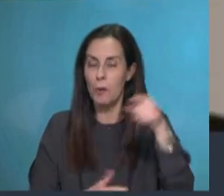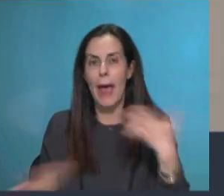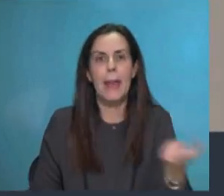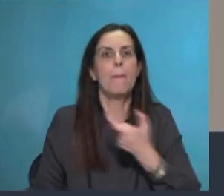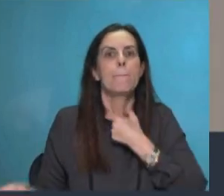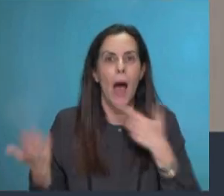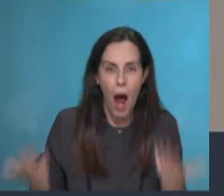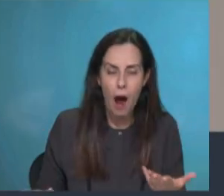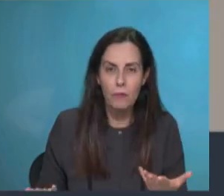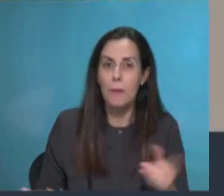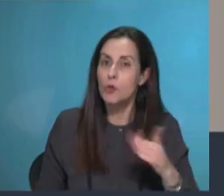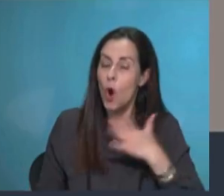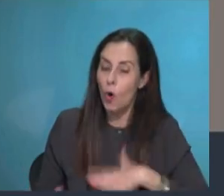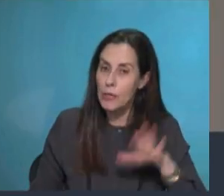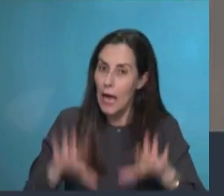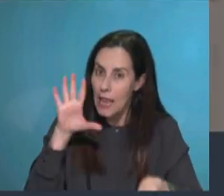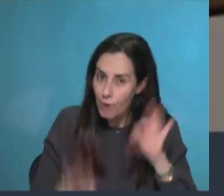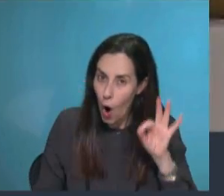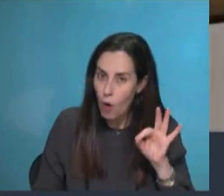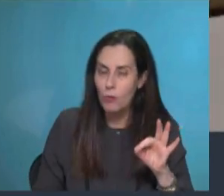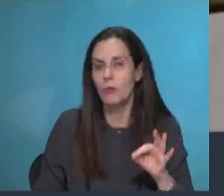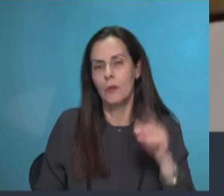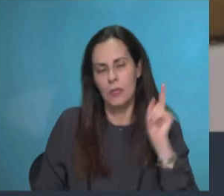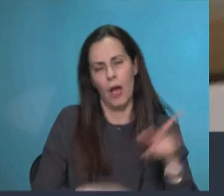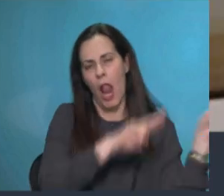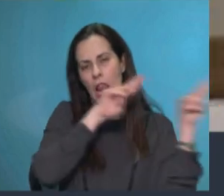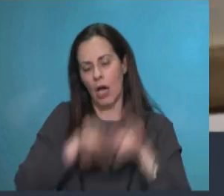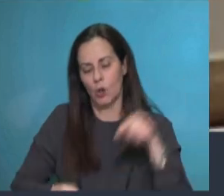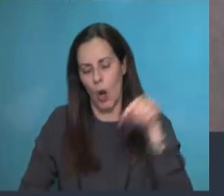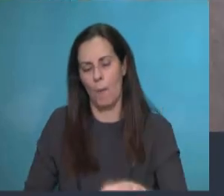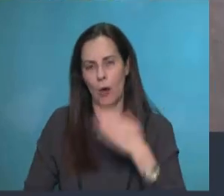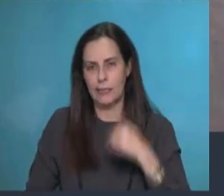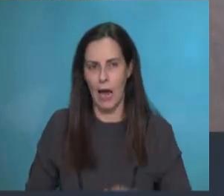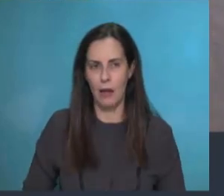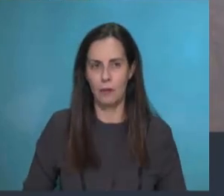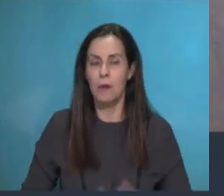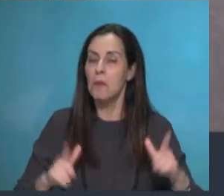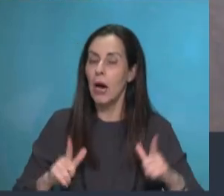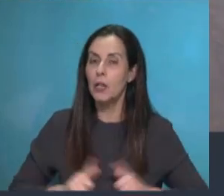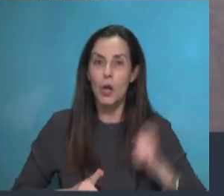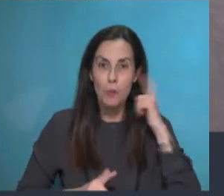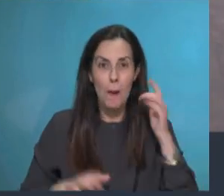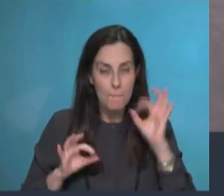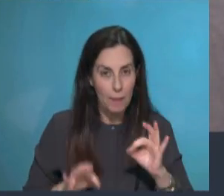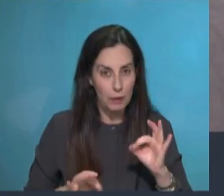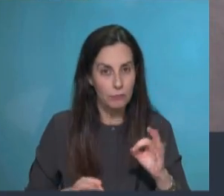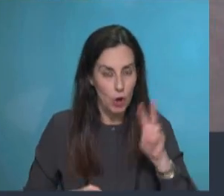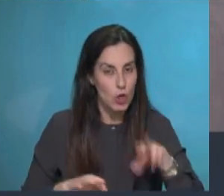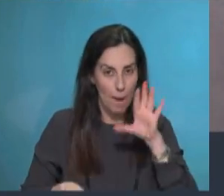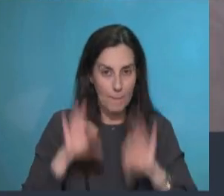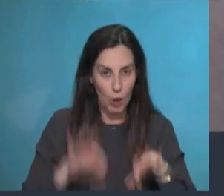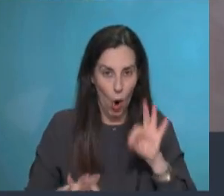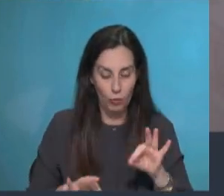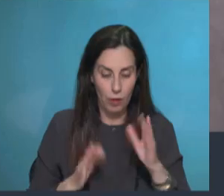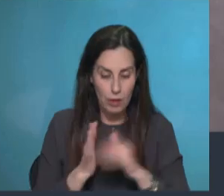ברירה, מי שרוצה לממש את זכותו הדמוקרטית יצטרך לטוס לארץ. חיכיתי לשמוע אם באמת יכריזו על הבחירות